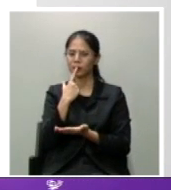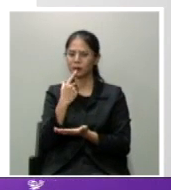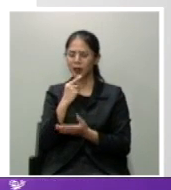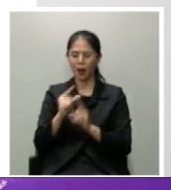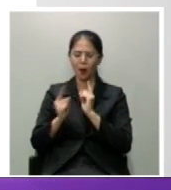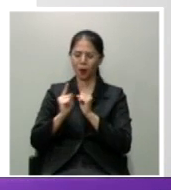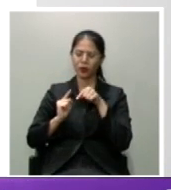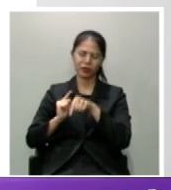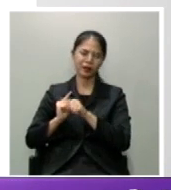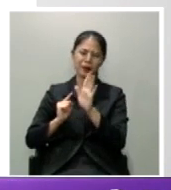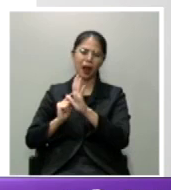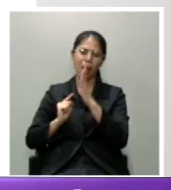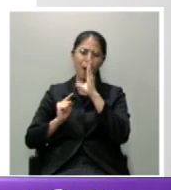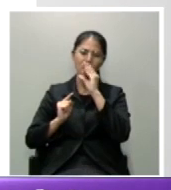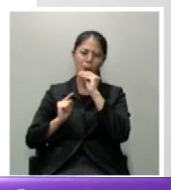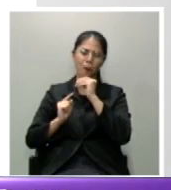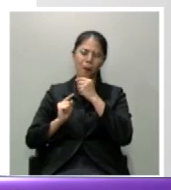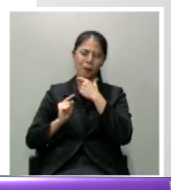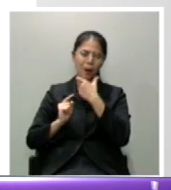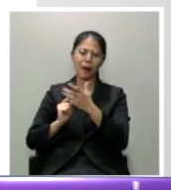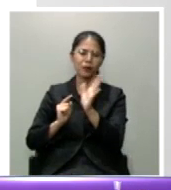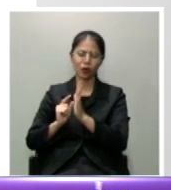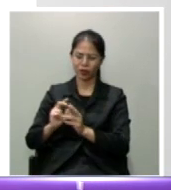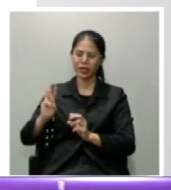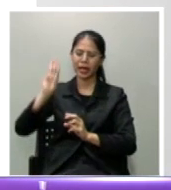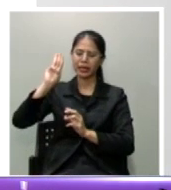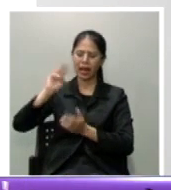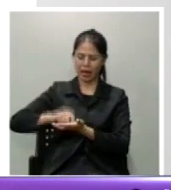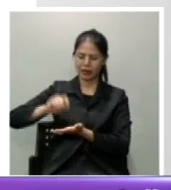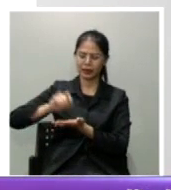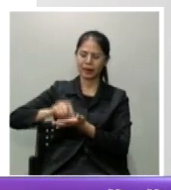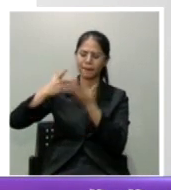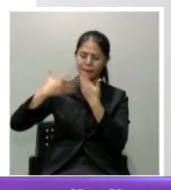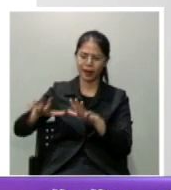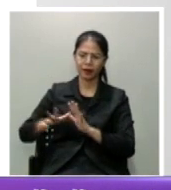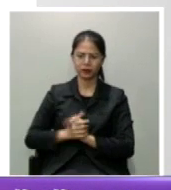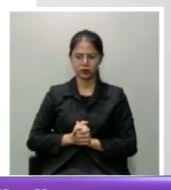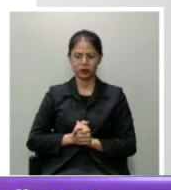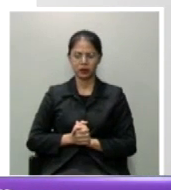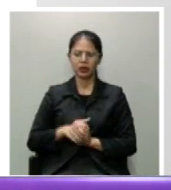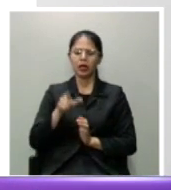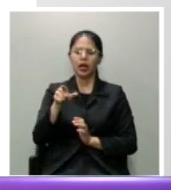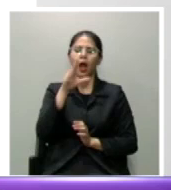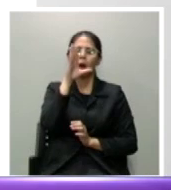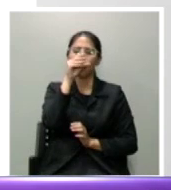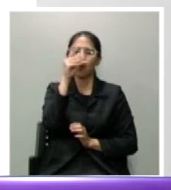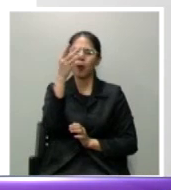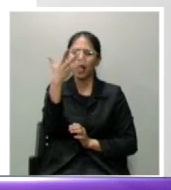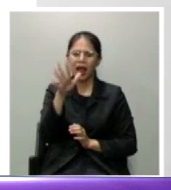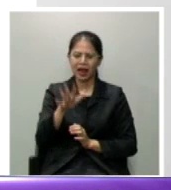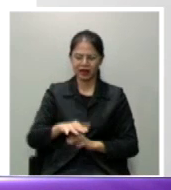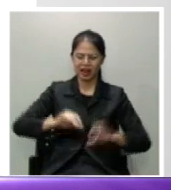ล้วจนเขาเซ็นสัญญาต่อกันไปแล้วแต่เรียนนิดเดียวก็ท่านหลุดออกมาประโยคนึงว่ารัฐได้ค่าตอบ